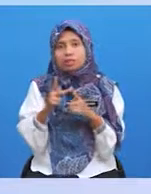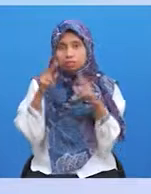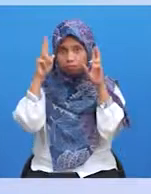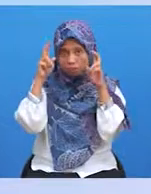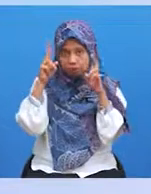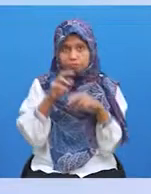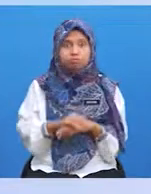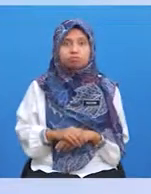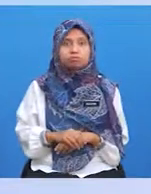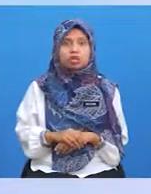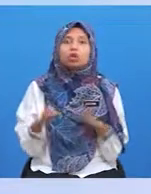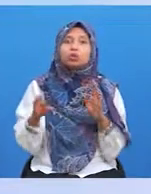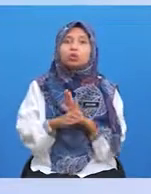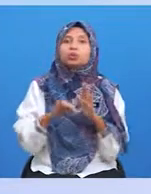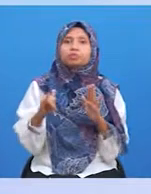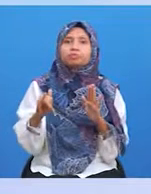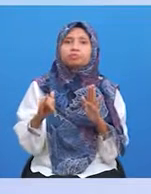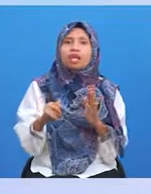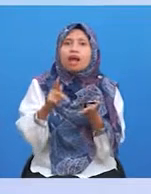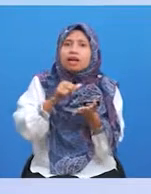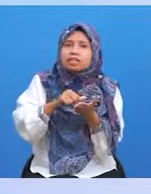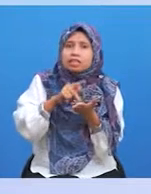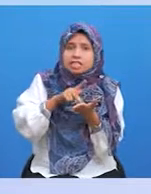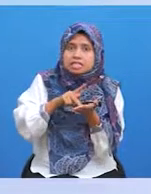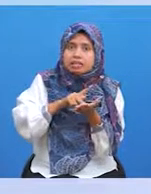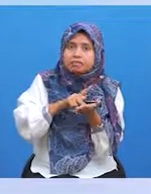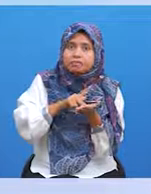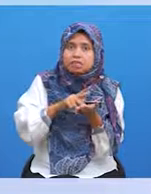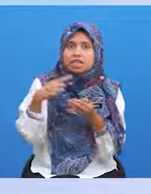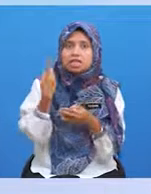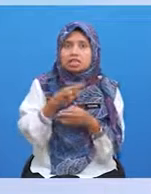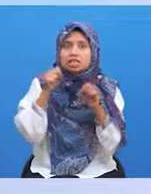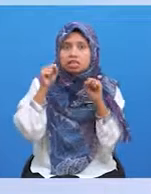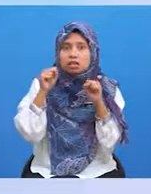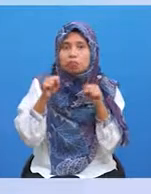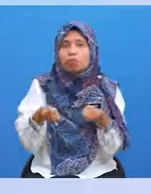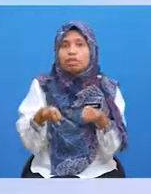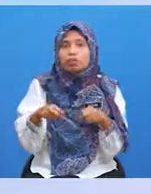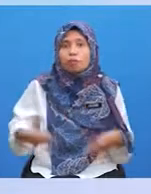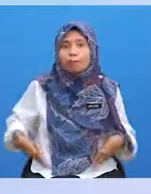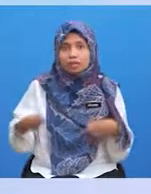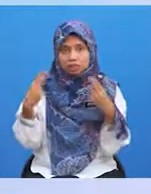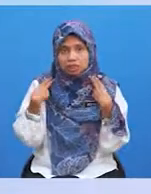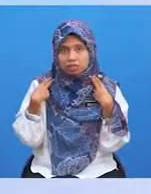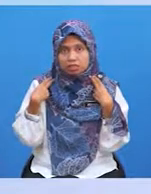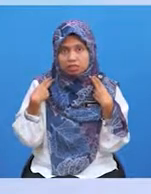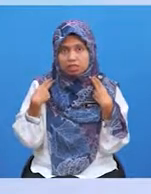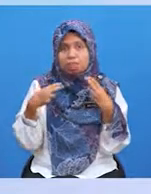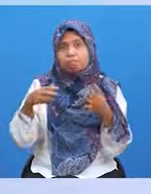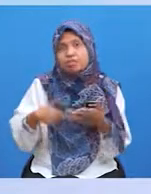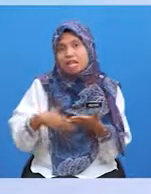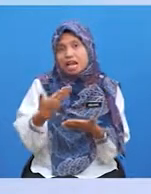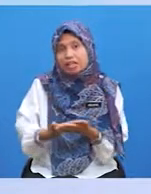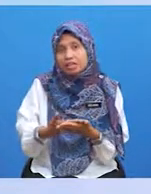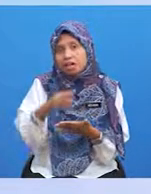tajuk. Contohnya, kesannya kita berupaya melahirkan modal